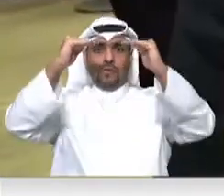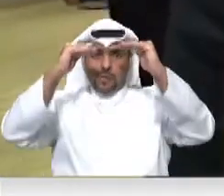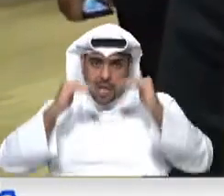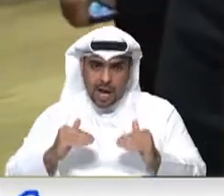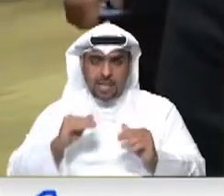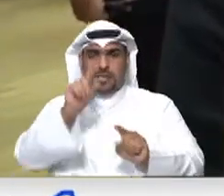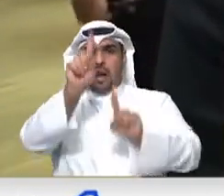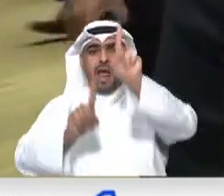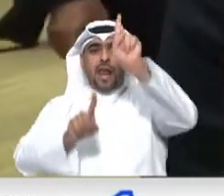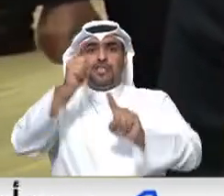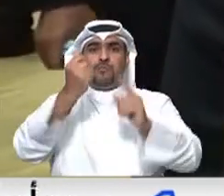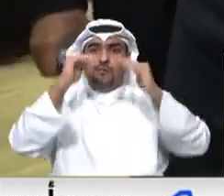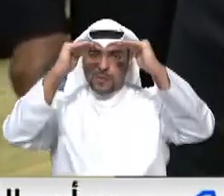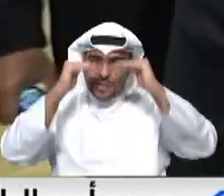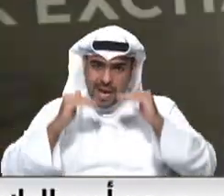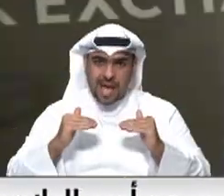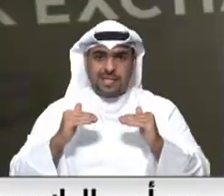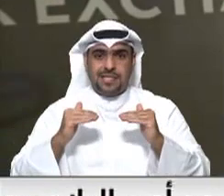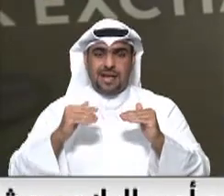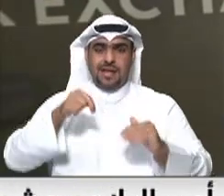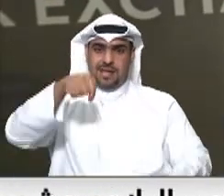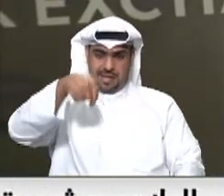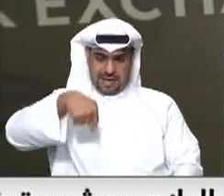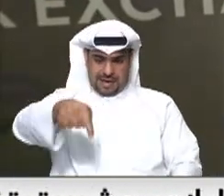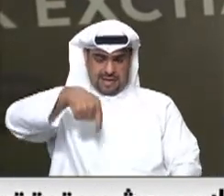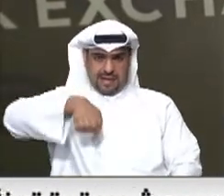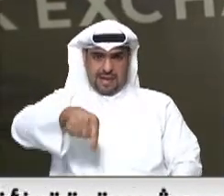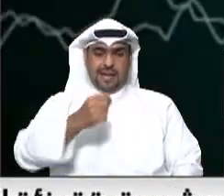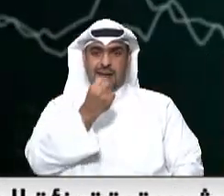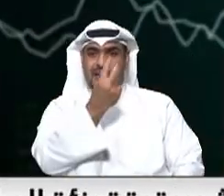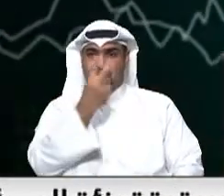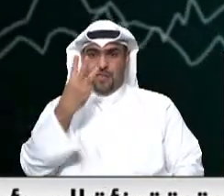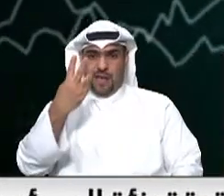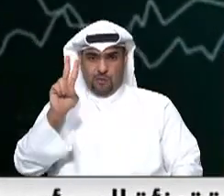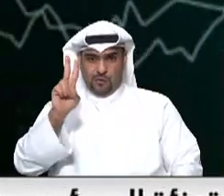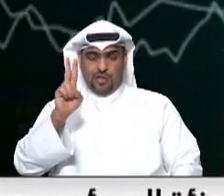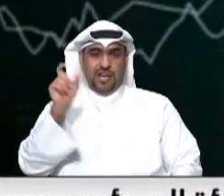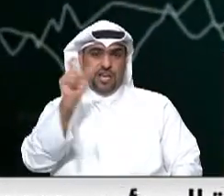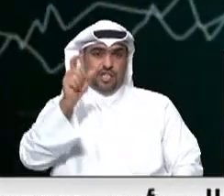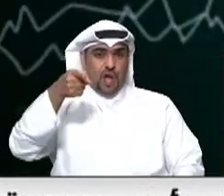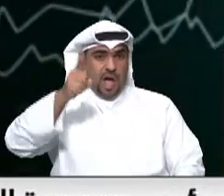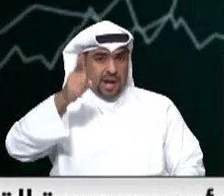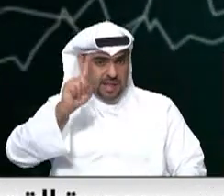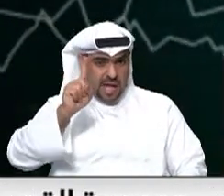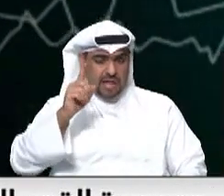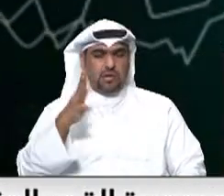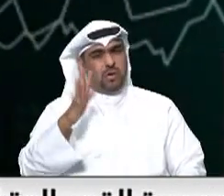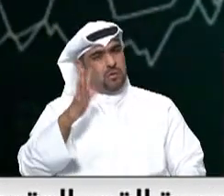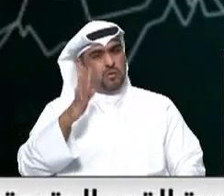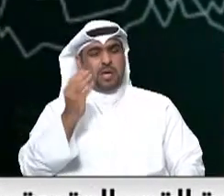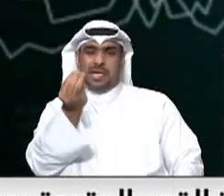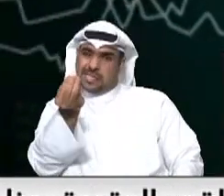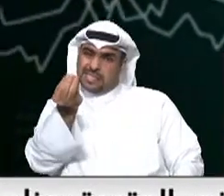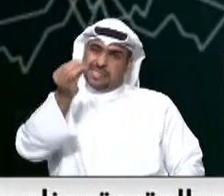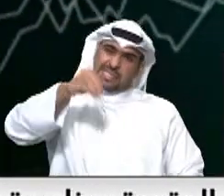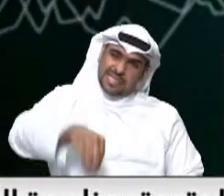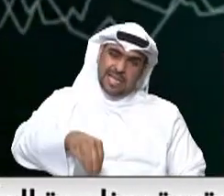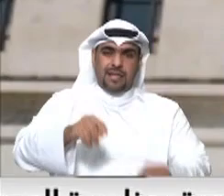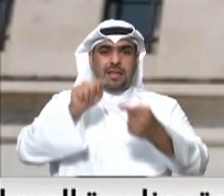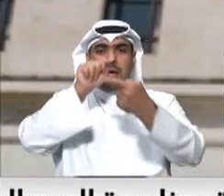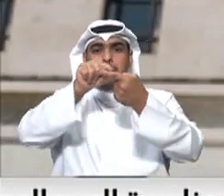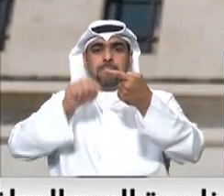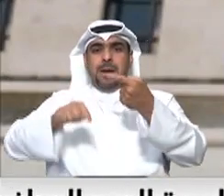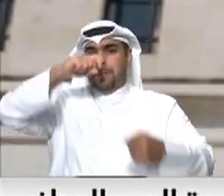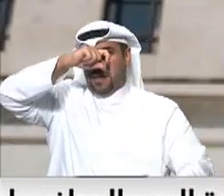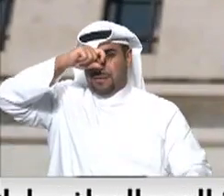سعر الفائده من قبل المركزي الامريكي بحلول نهايه العام الحالي خاصه مع بدء مؤشرات تباطؤ الاقتصاد وانخفاض التضخم